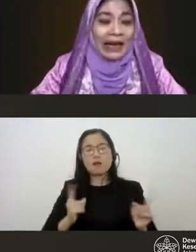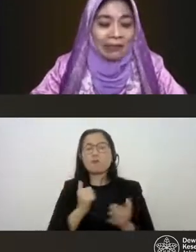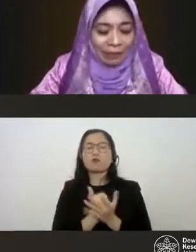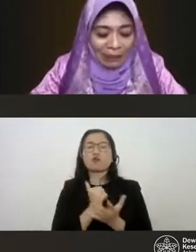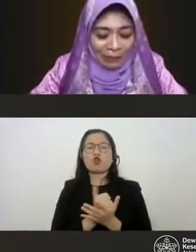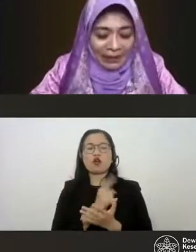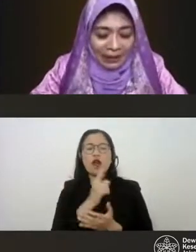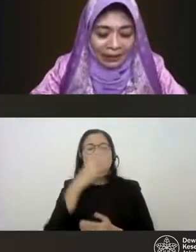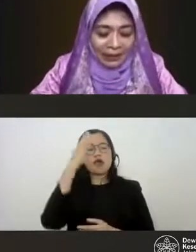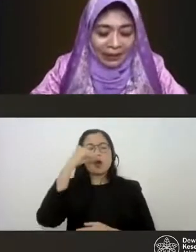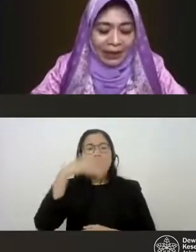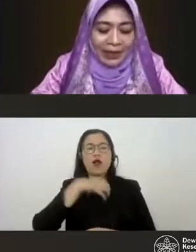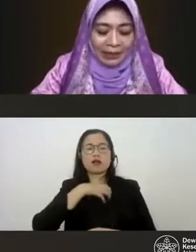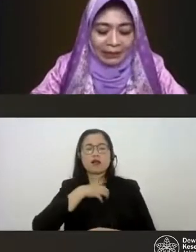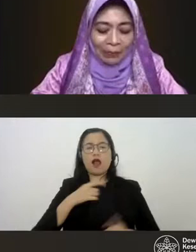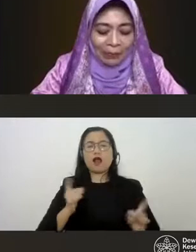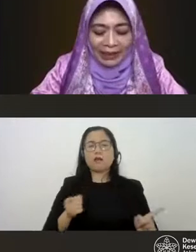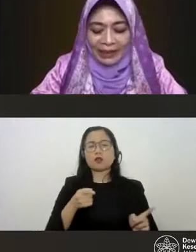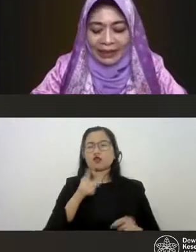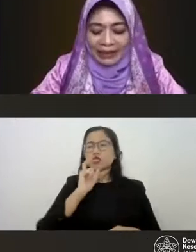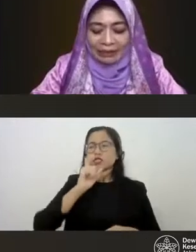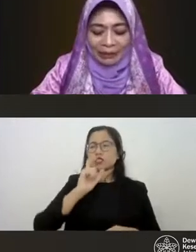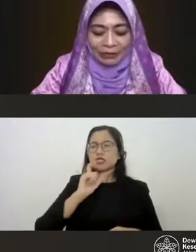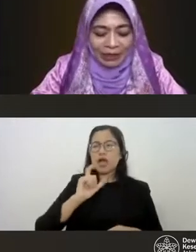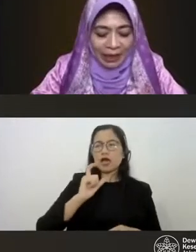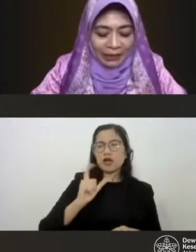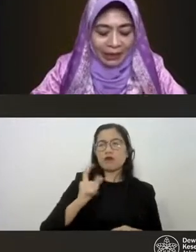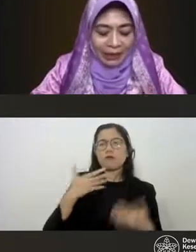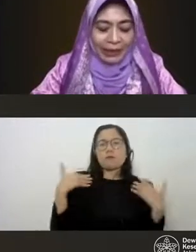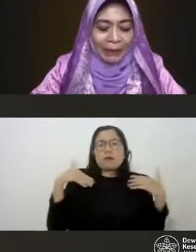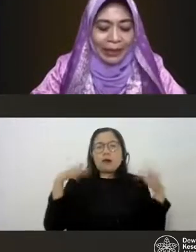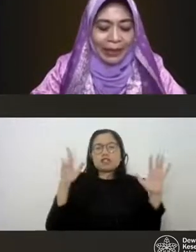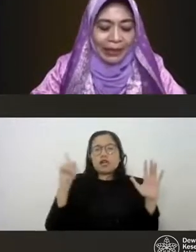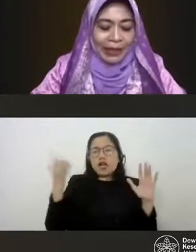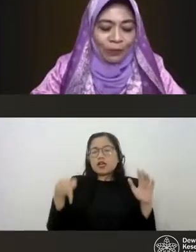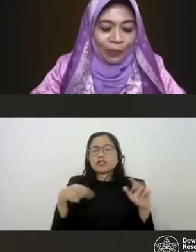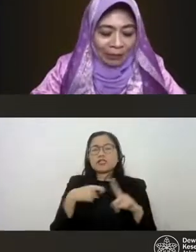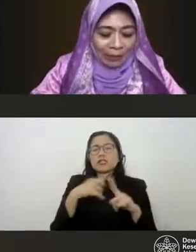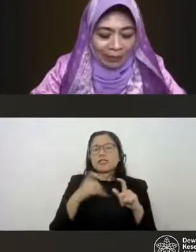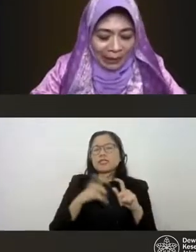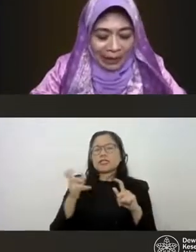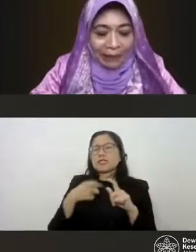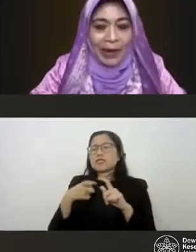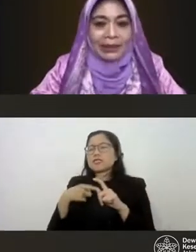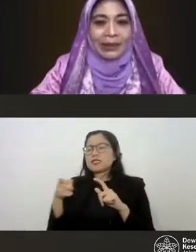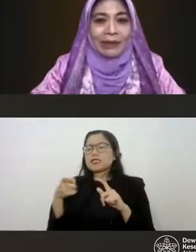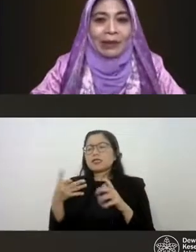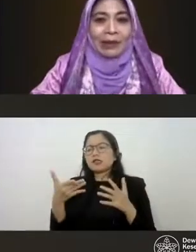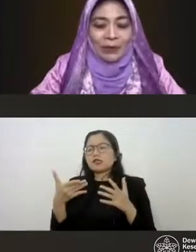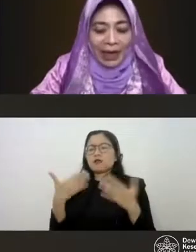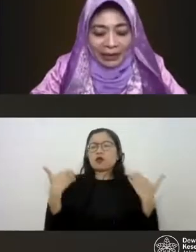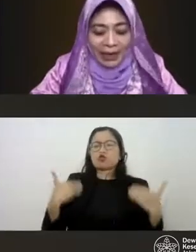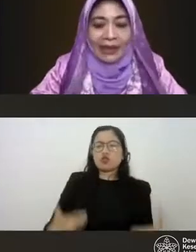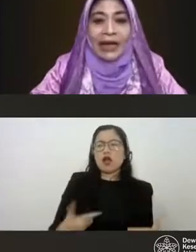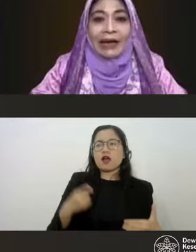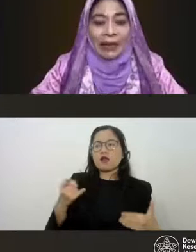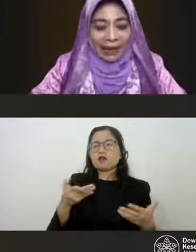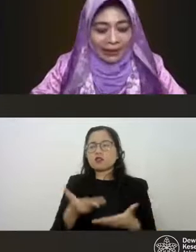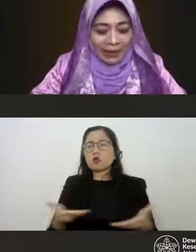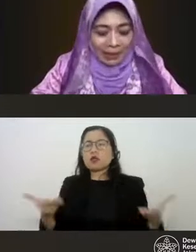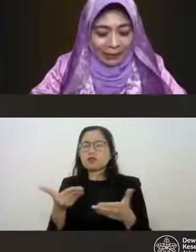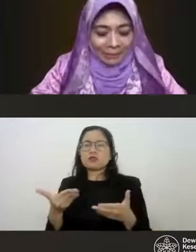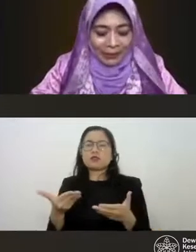sebagai jalan pembebasan dari berbagai krisis kemanusiaan kepada kehidupan yang bermartabat, berbudaya,